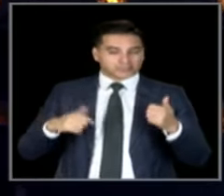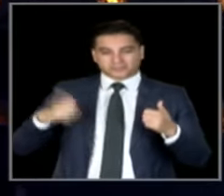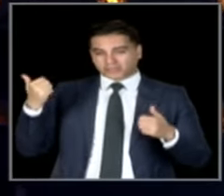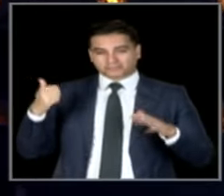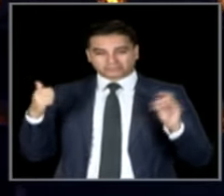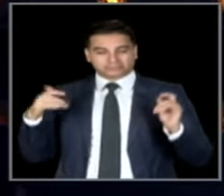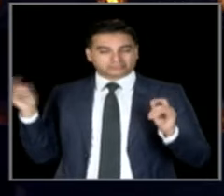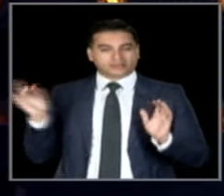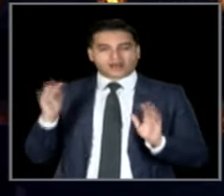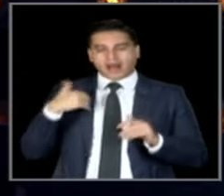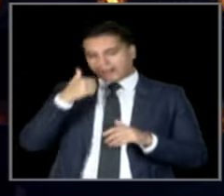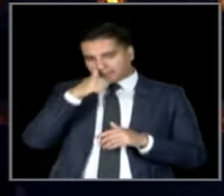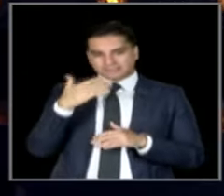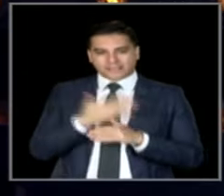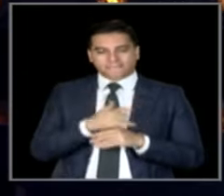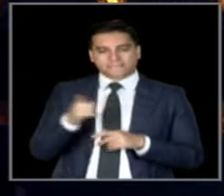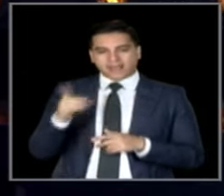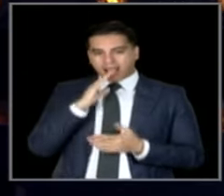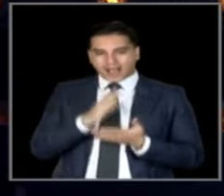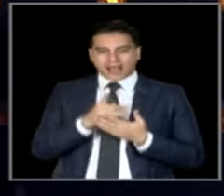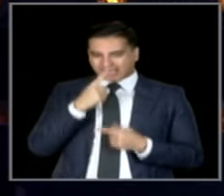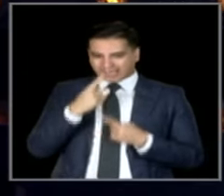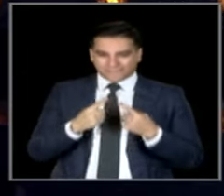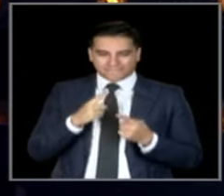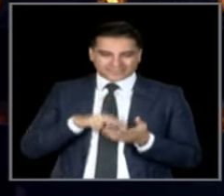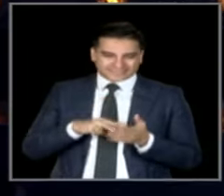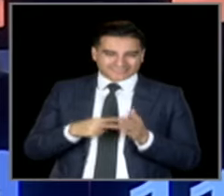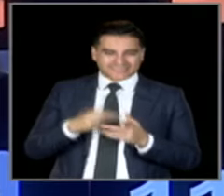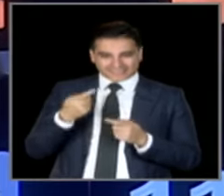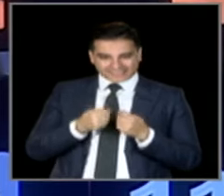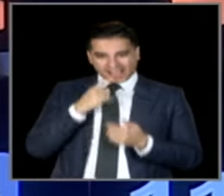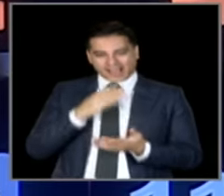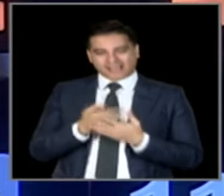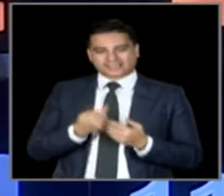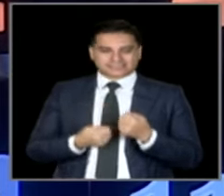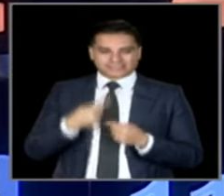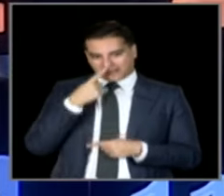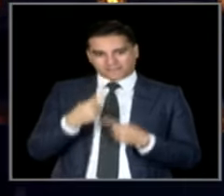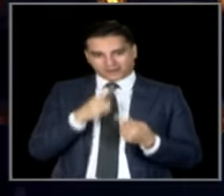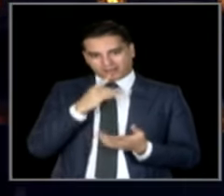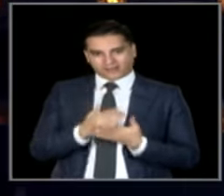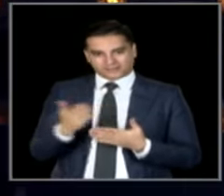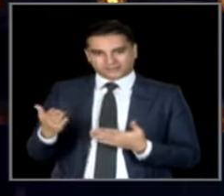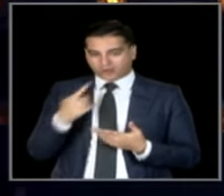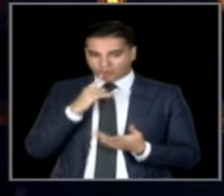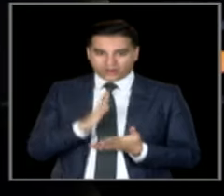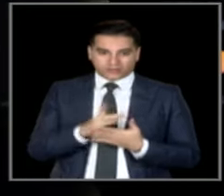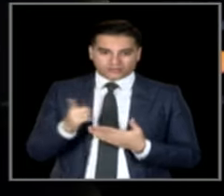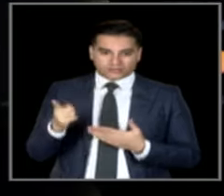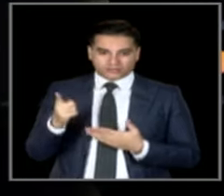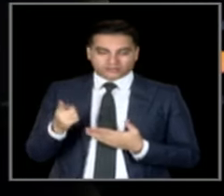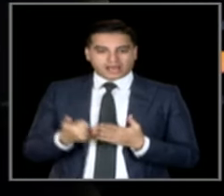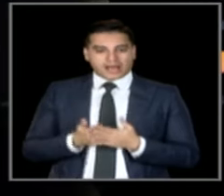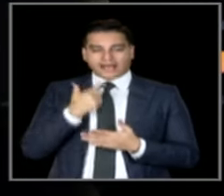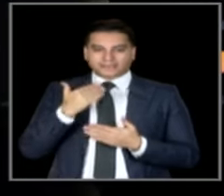ولكن زعلان علشان انتوا ما عرفتوش تكملوا لان انتم تستحقوا تكملوا الحقيقه اقول لكم الحقيقه